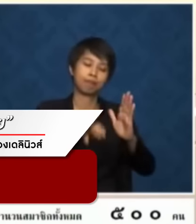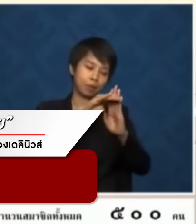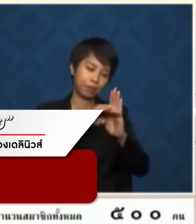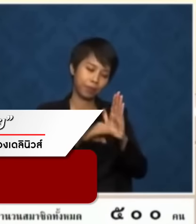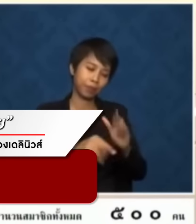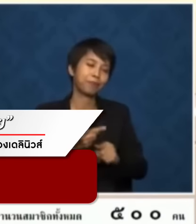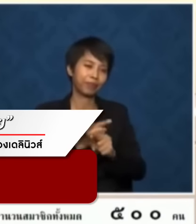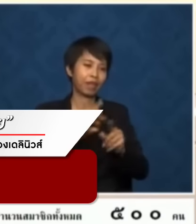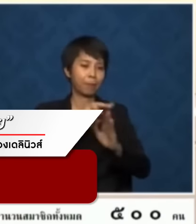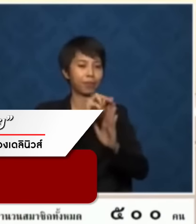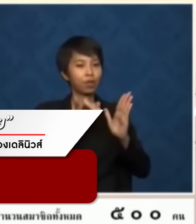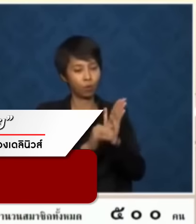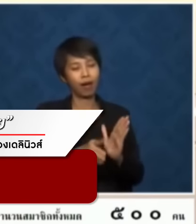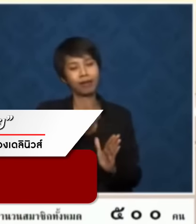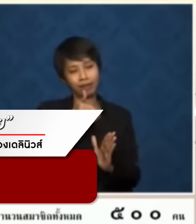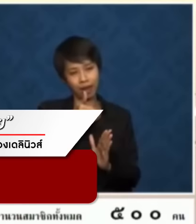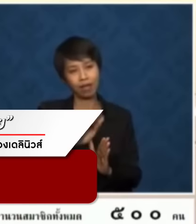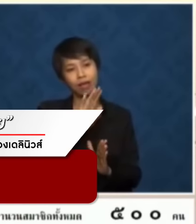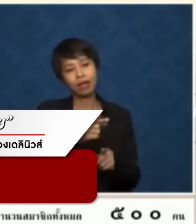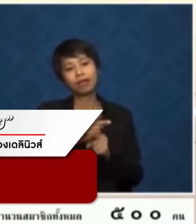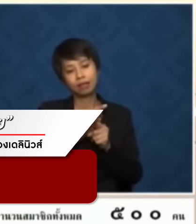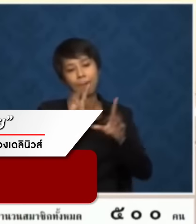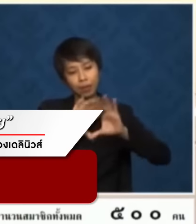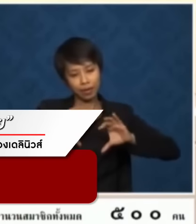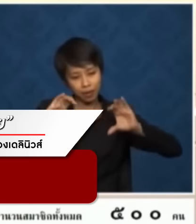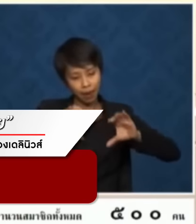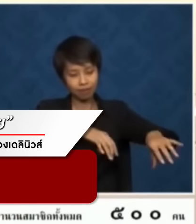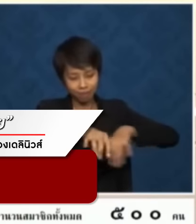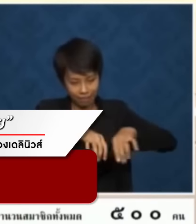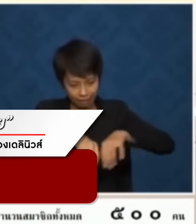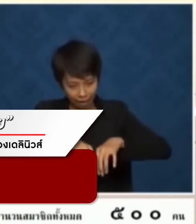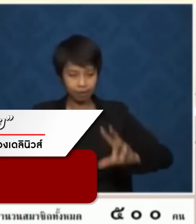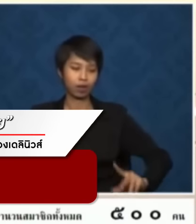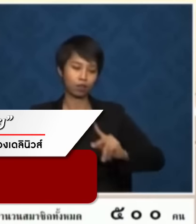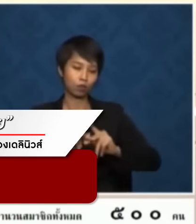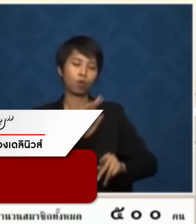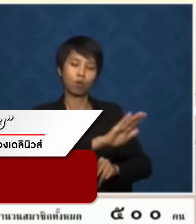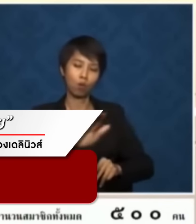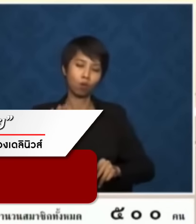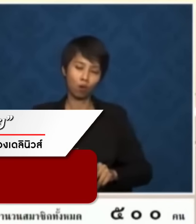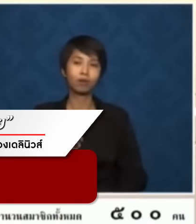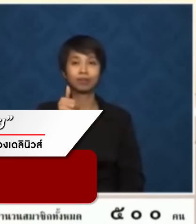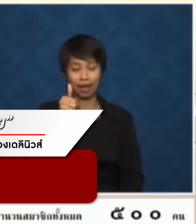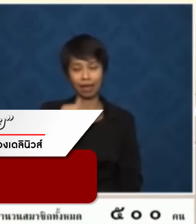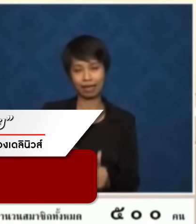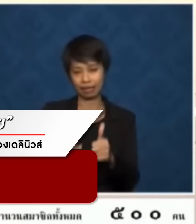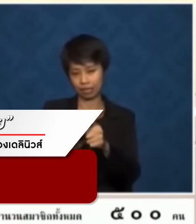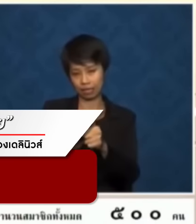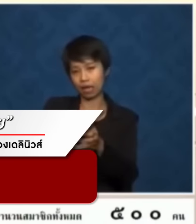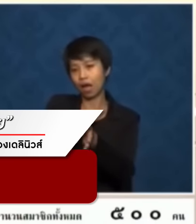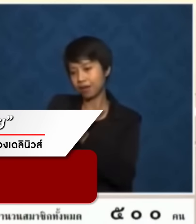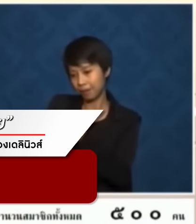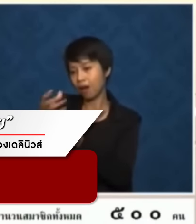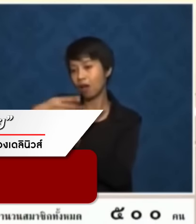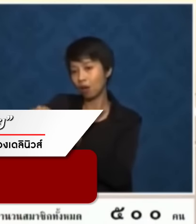ครับอาจจะก็ได้นะครับผมคิดว่าถ้าเขาพูดมาขนาดนี้ไอแอปอะไรอ่ะ ทางรัฐ ค่ะ ท